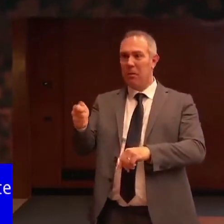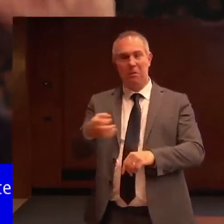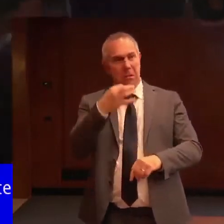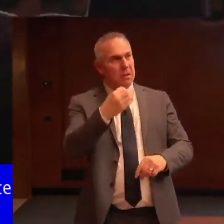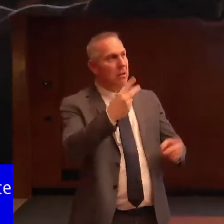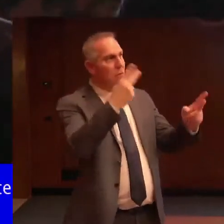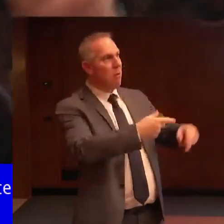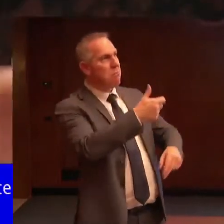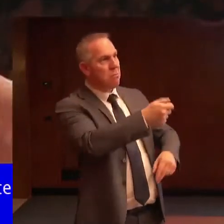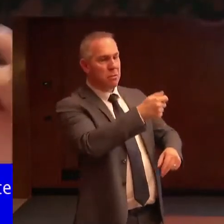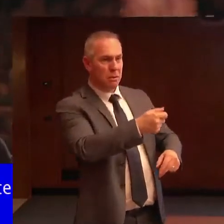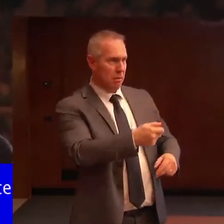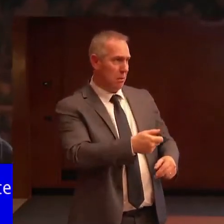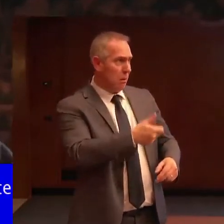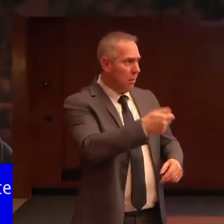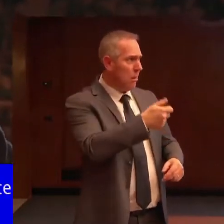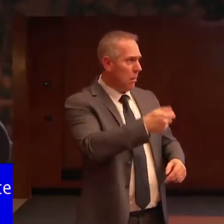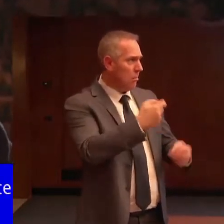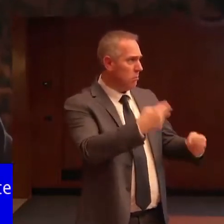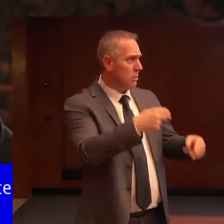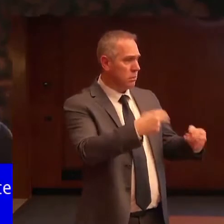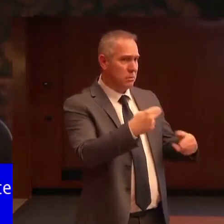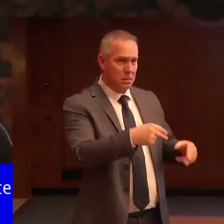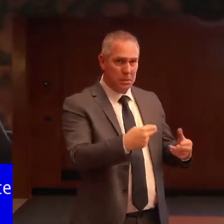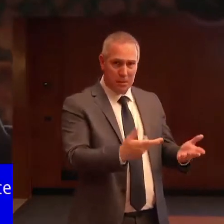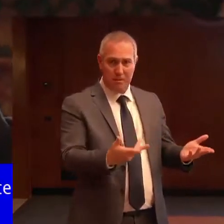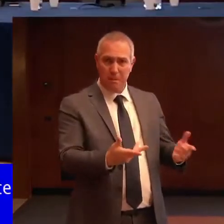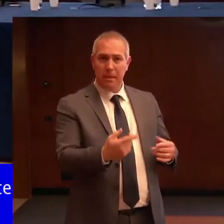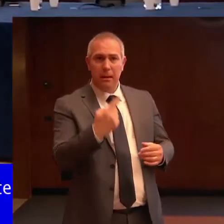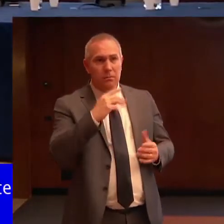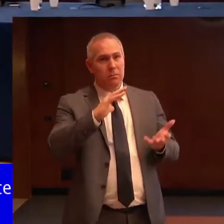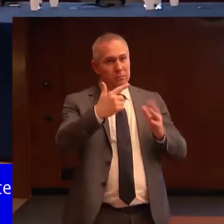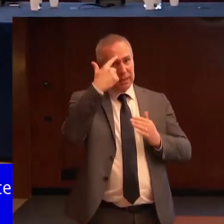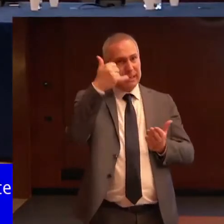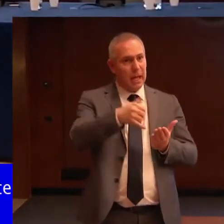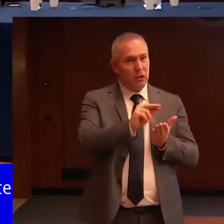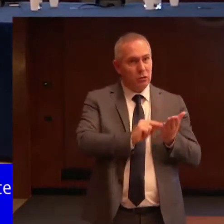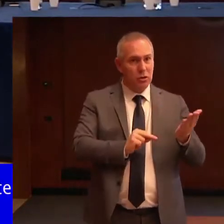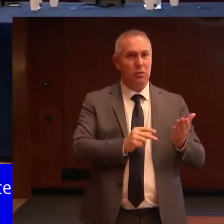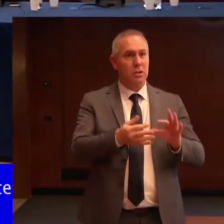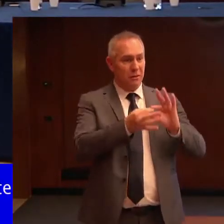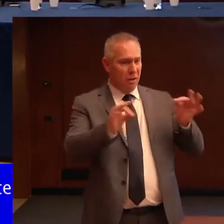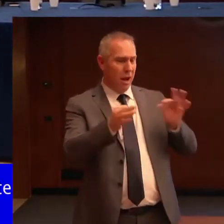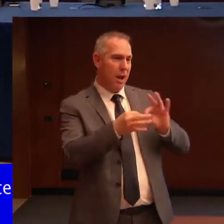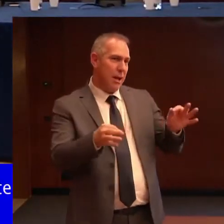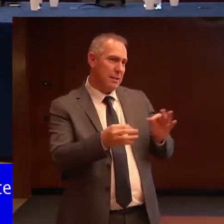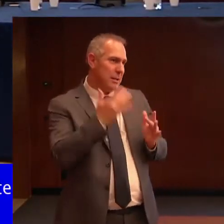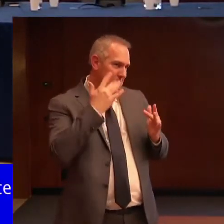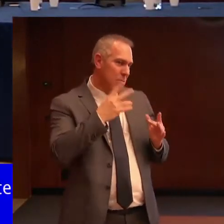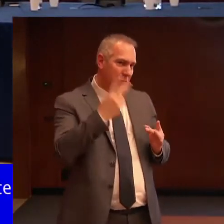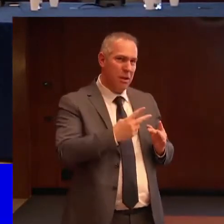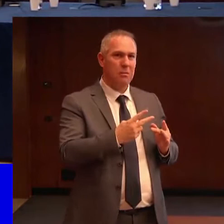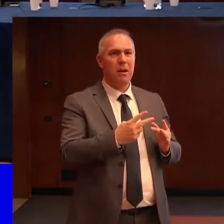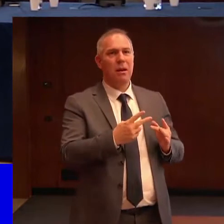lì, ma che diventa un saggio, perché esprimendosi per frasi estremamente semplici e forse un po' fatte, viene considerato